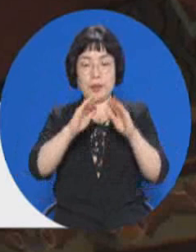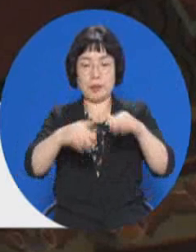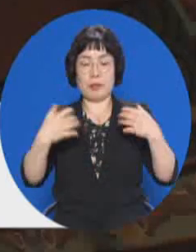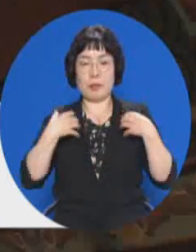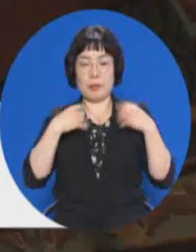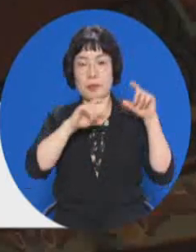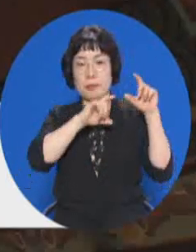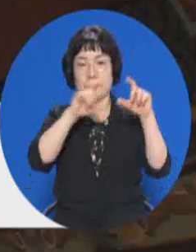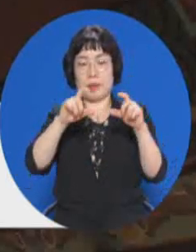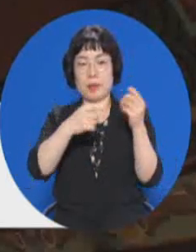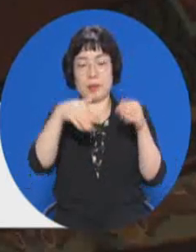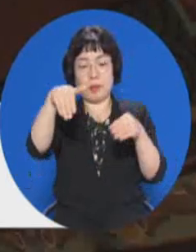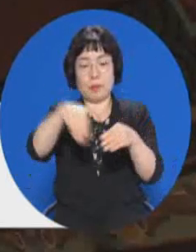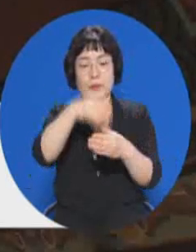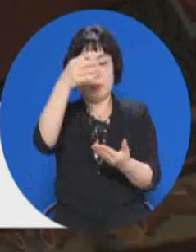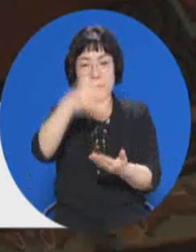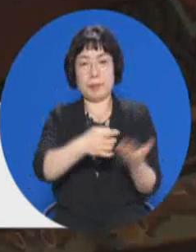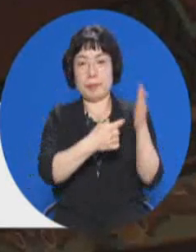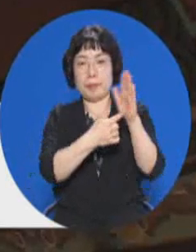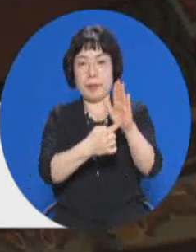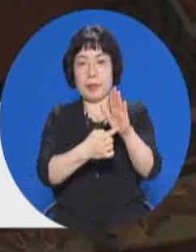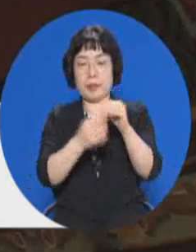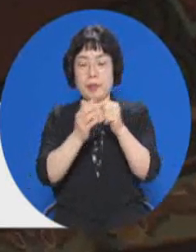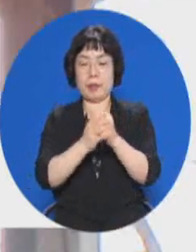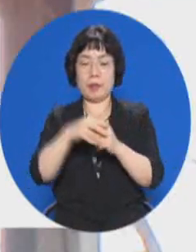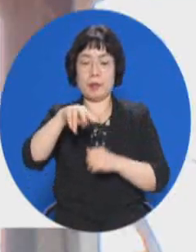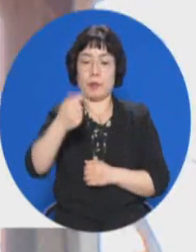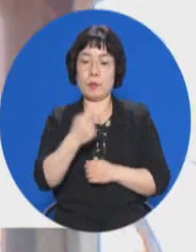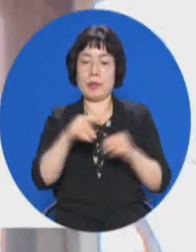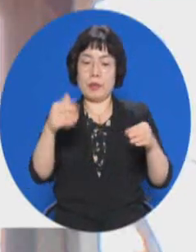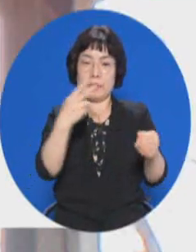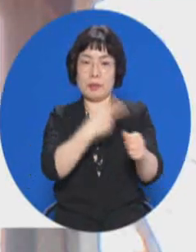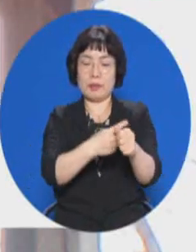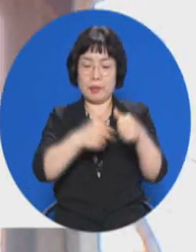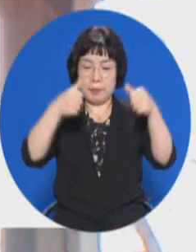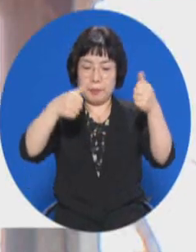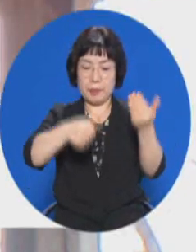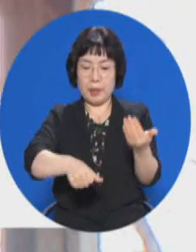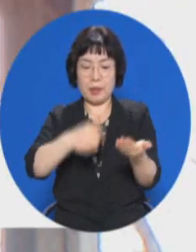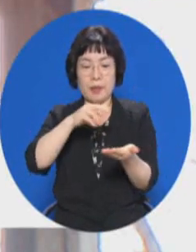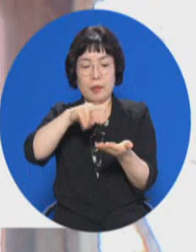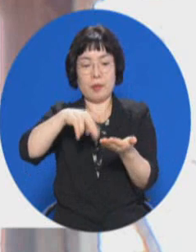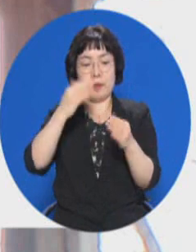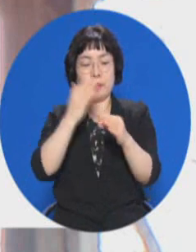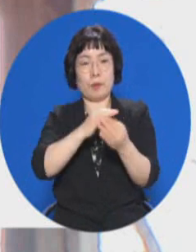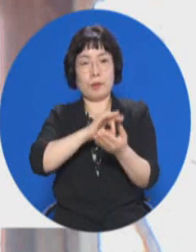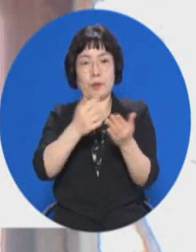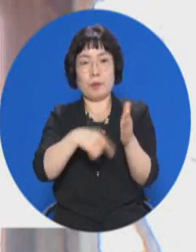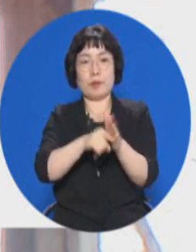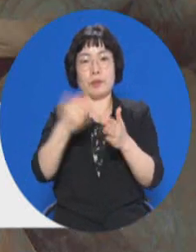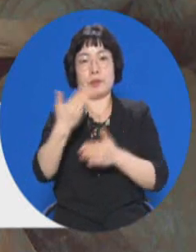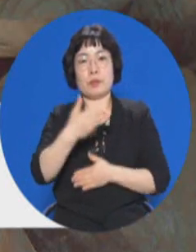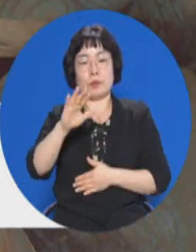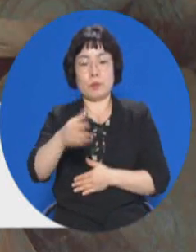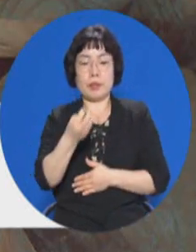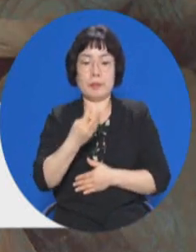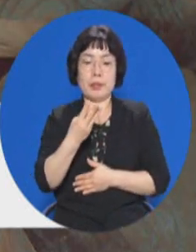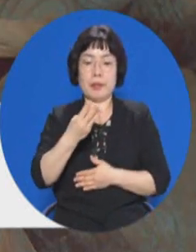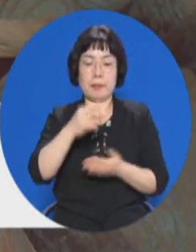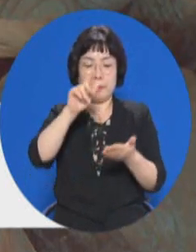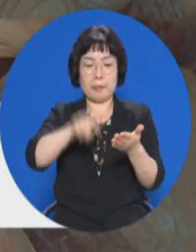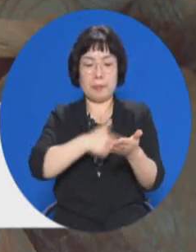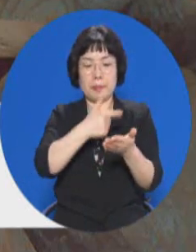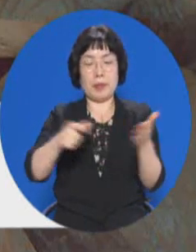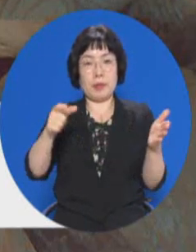됐습니다. 고흥 죽산제는 죽파 서화일 선생이 제실과 서재로 쓰기 위해 1933년 상향한